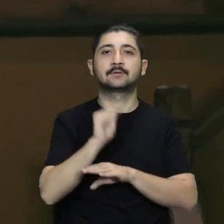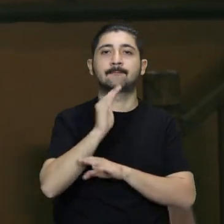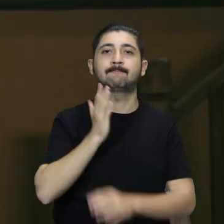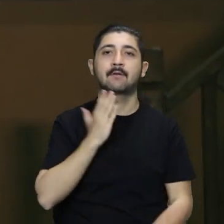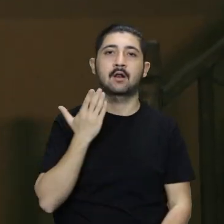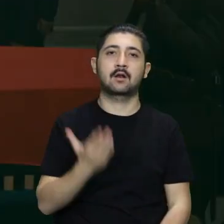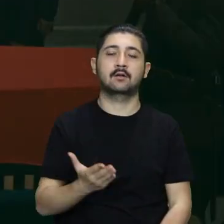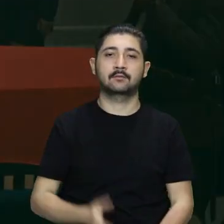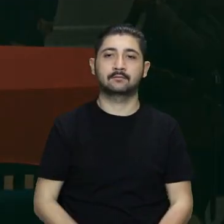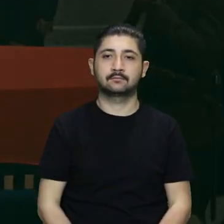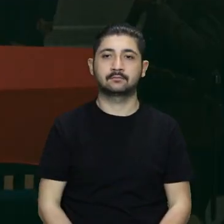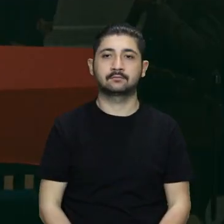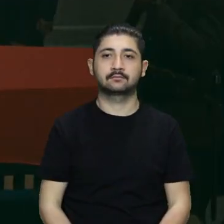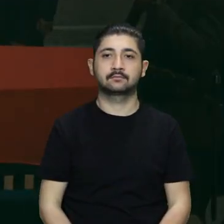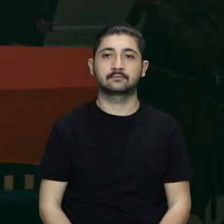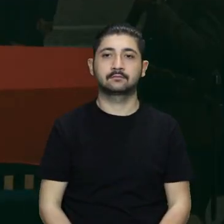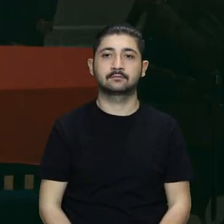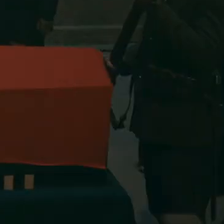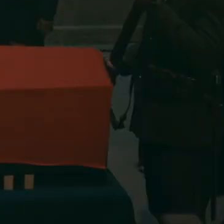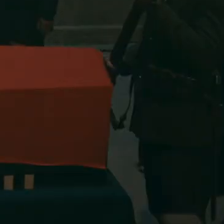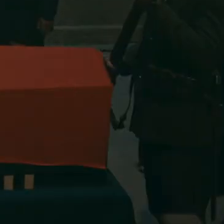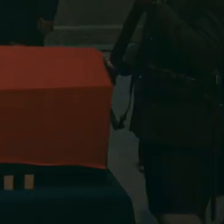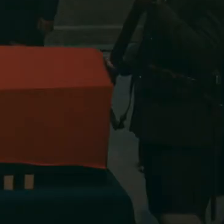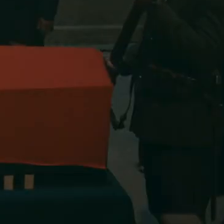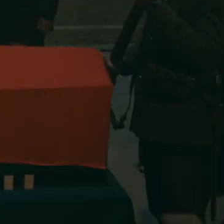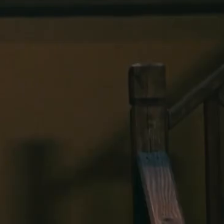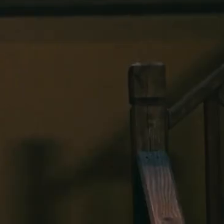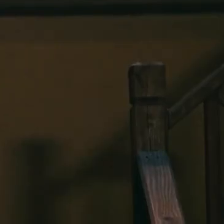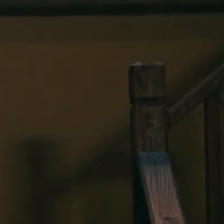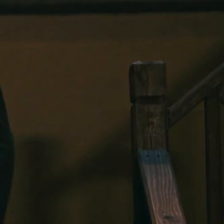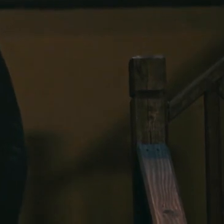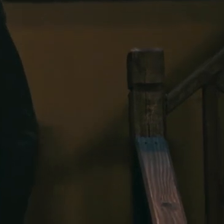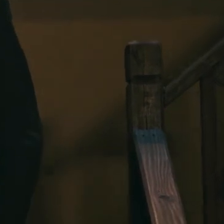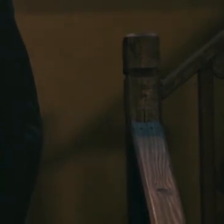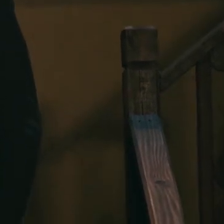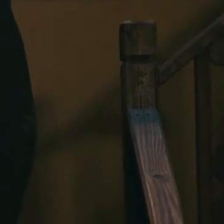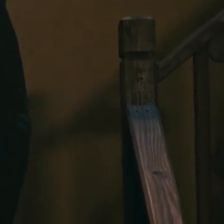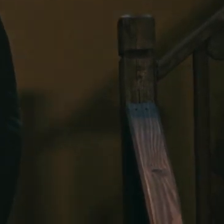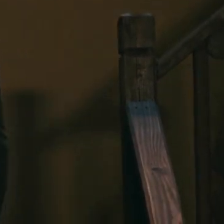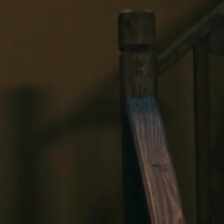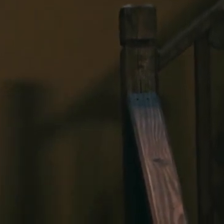Merdivenlerde beliren Şamil, Ali ile yanındakilere bakarak ağır ağır aşağıya iniyor.